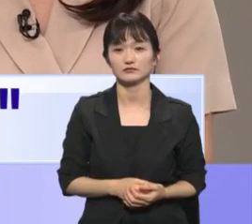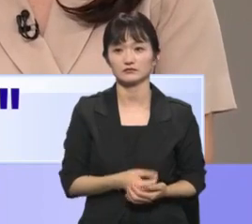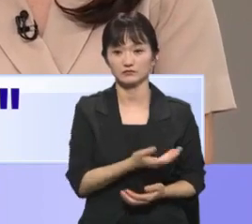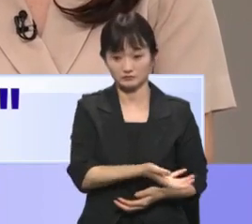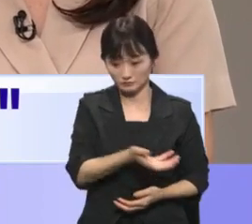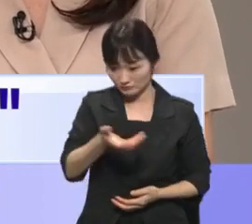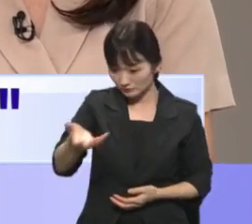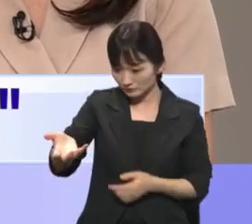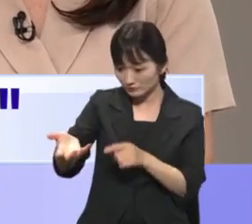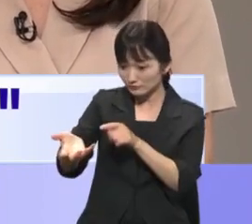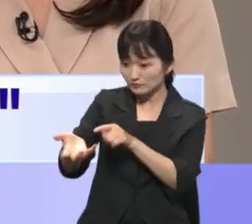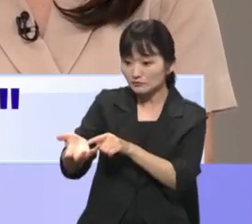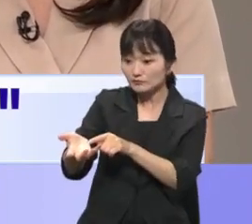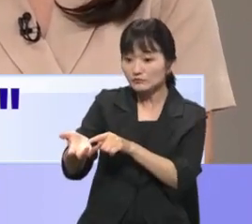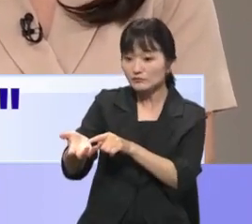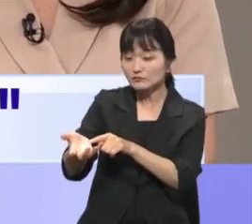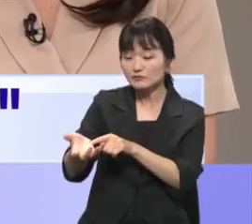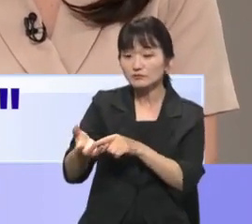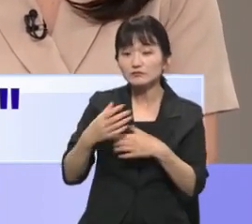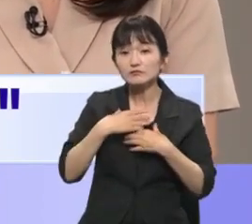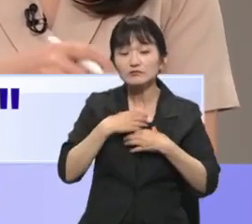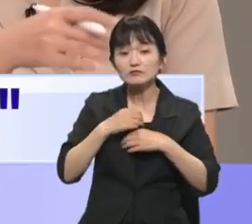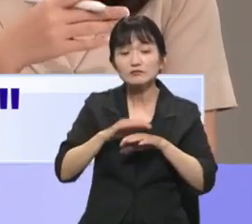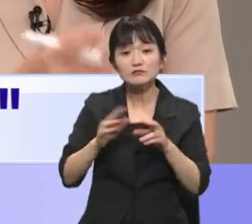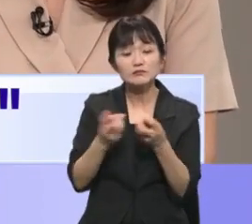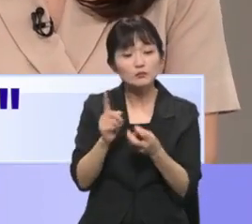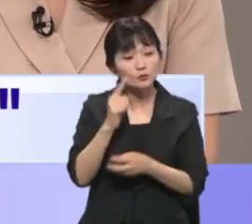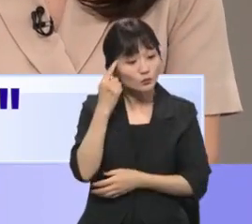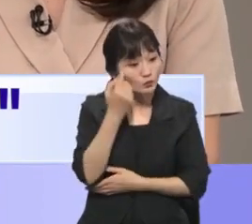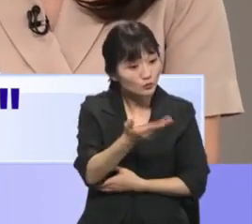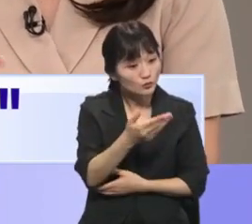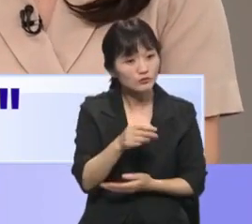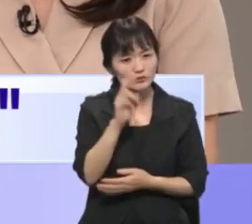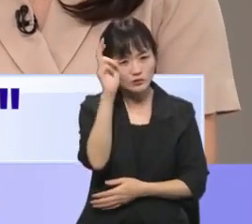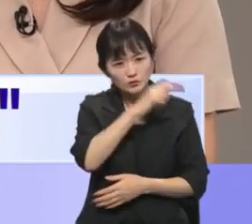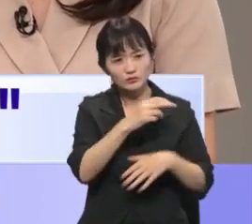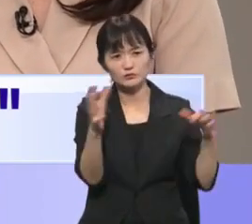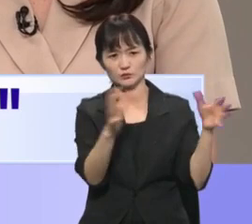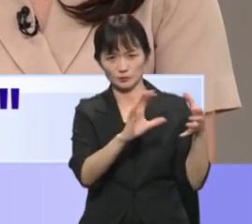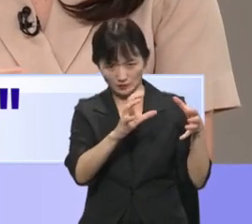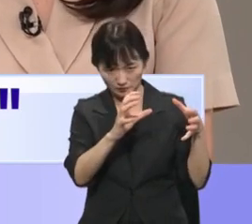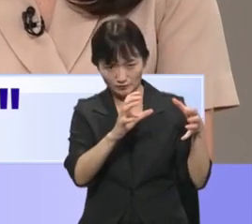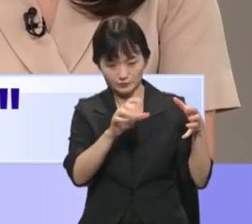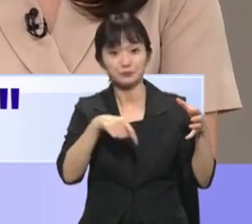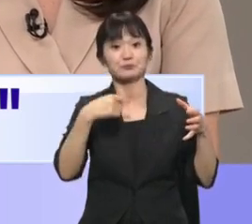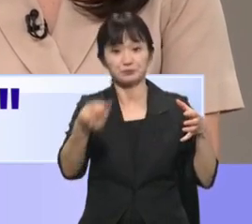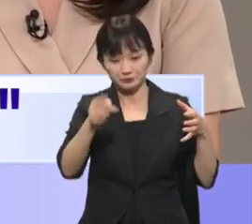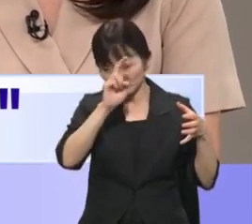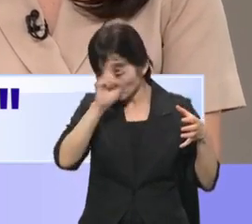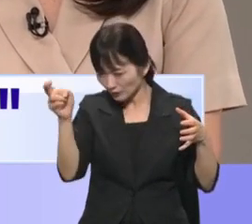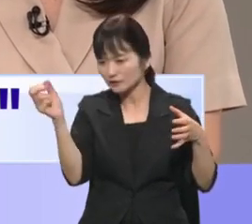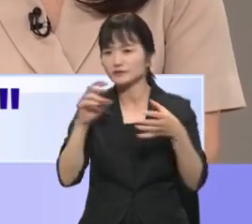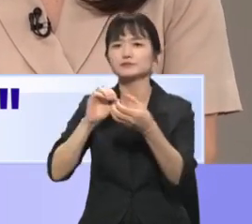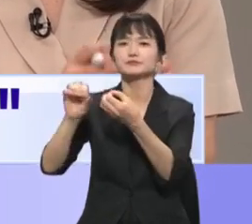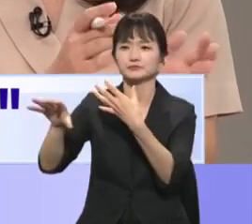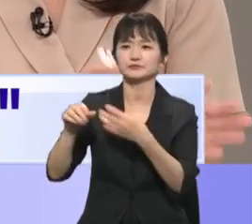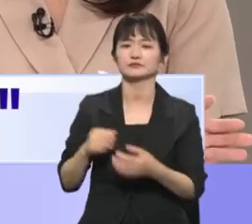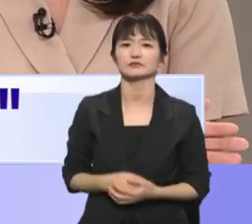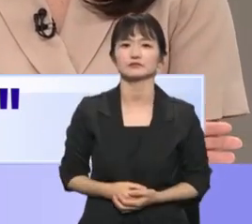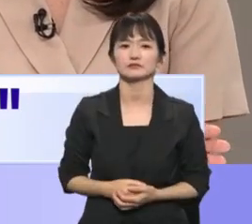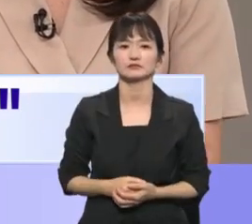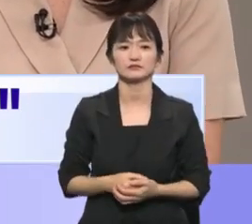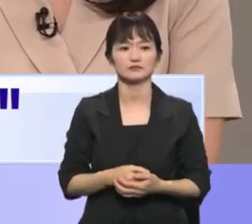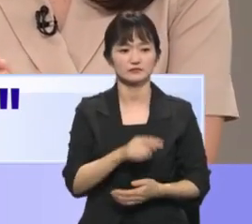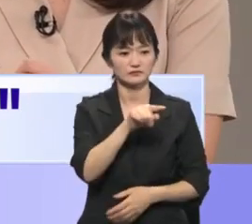안전대책은 어떻게 하고 있느냐라는 질문을 했더니 오전에 회의하고 오후에 다시 얘기하겠다 이렇게 얘기를 했다는 거죠 이런 식의